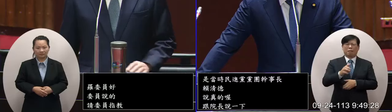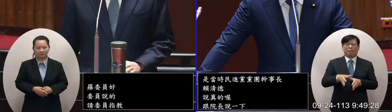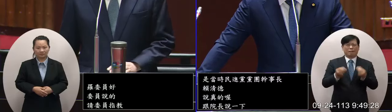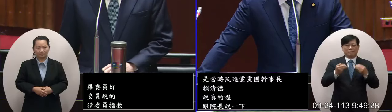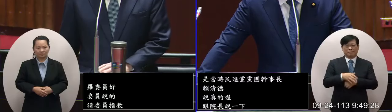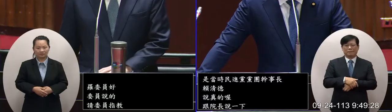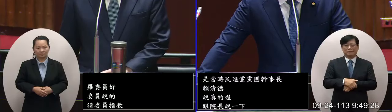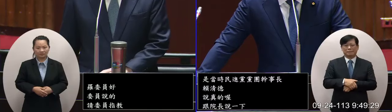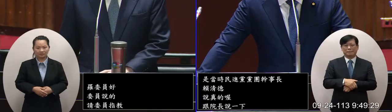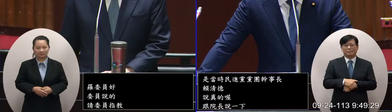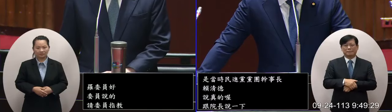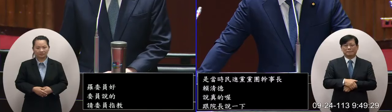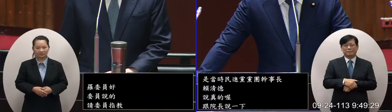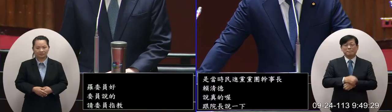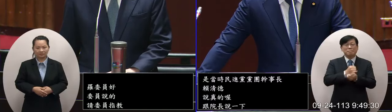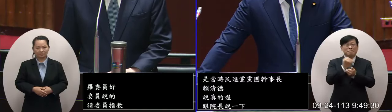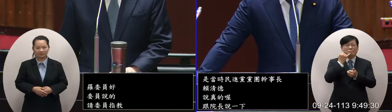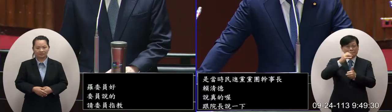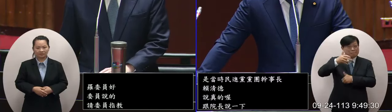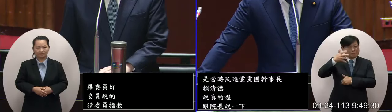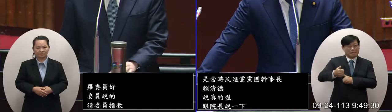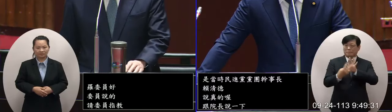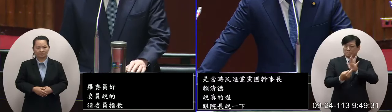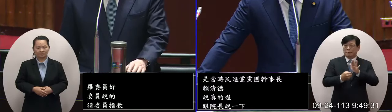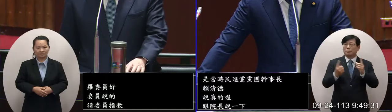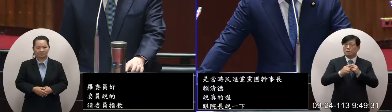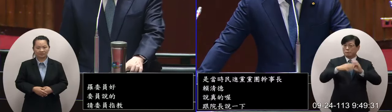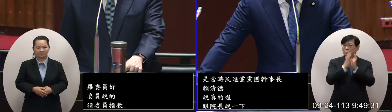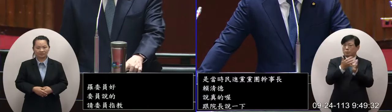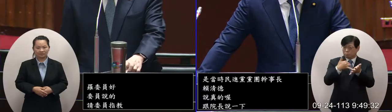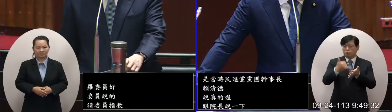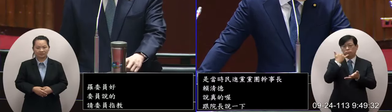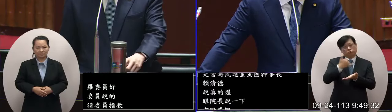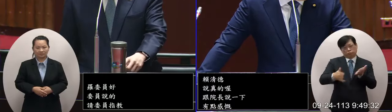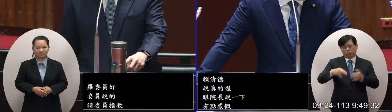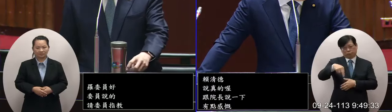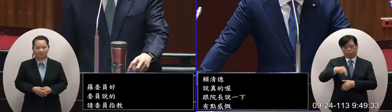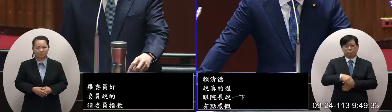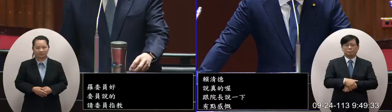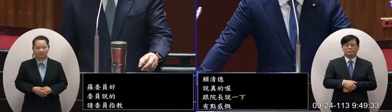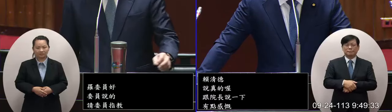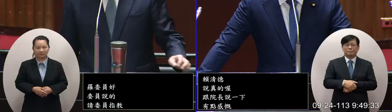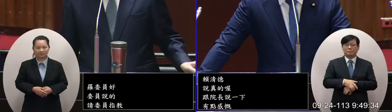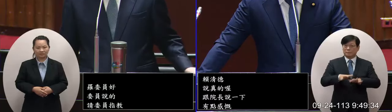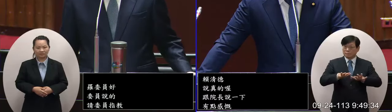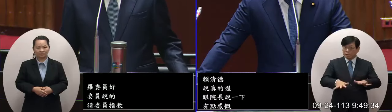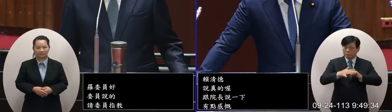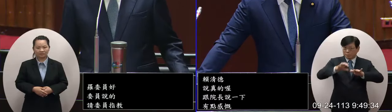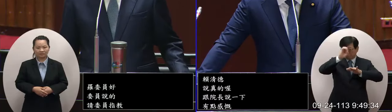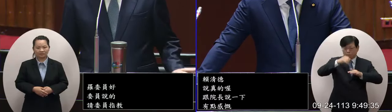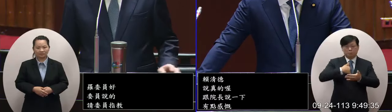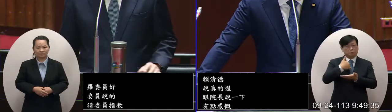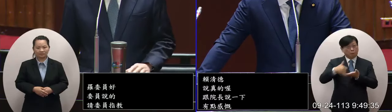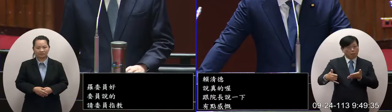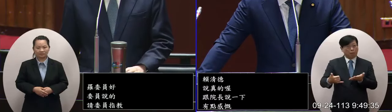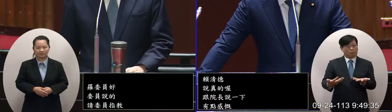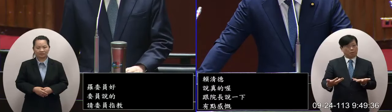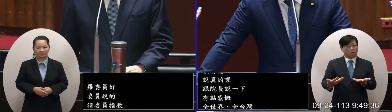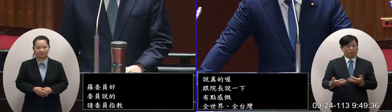啦。柯建铭自己都说对总预算有意见，可以退回啊。啊！现在民进党总预算被退